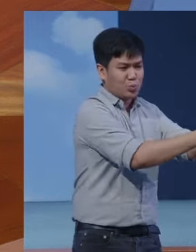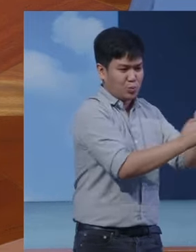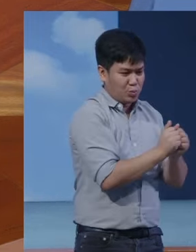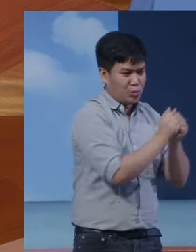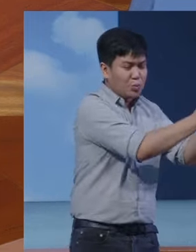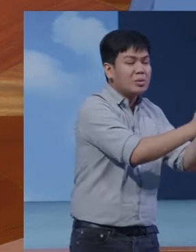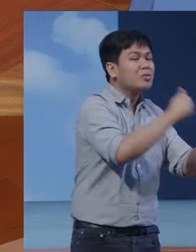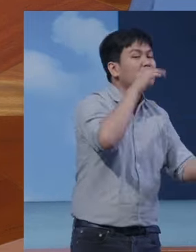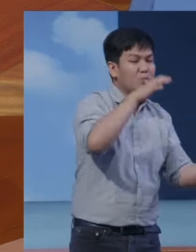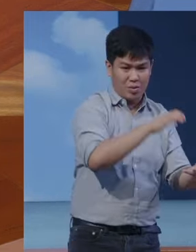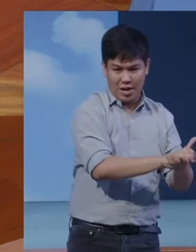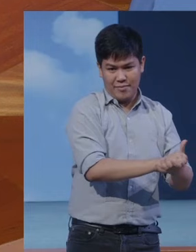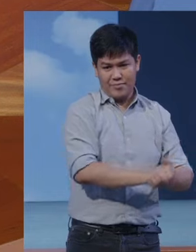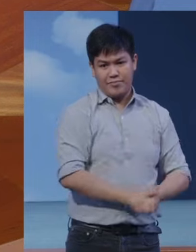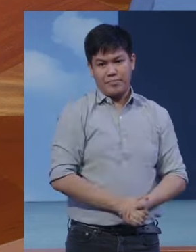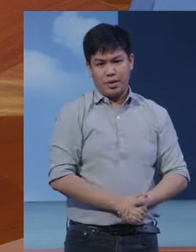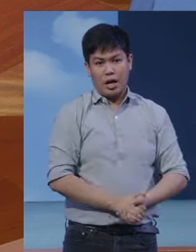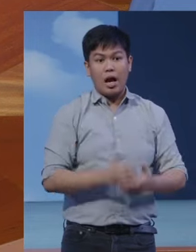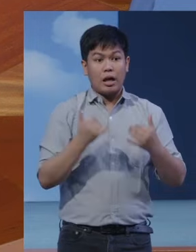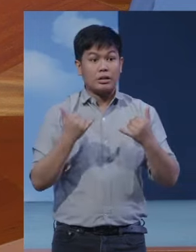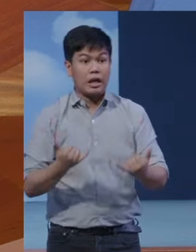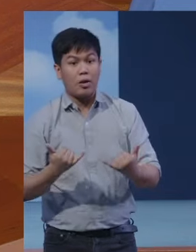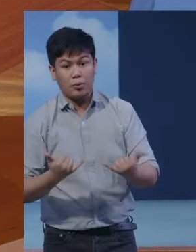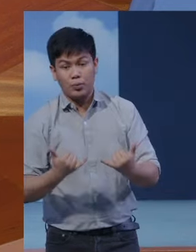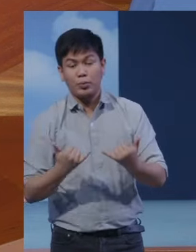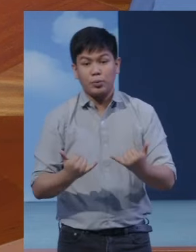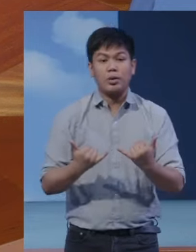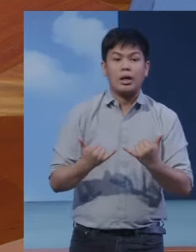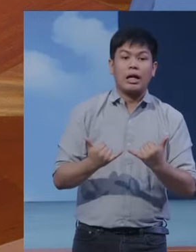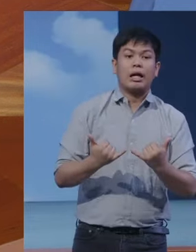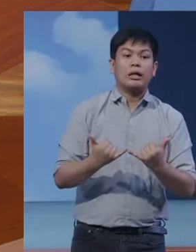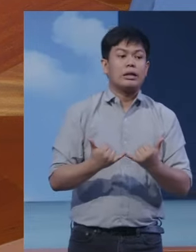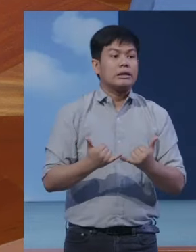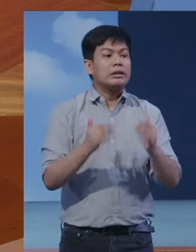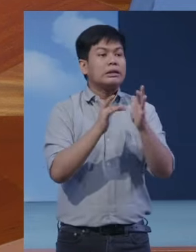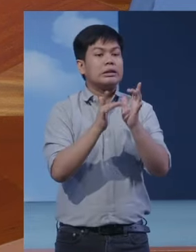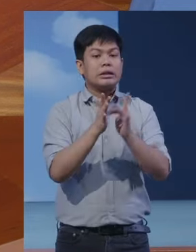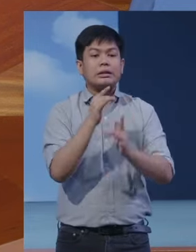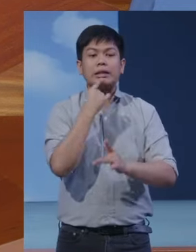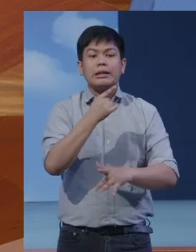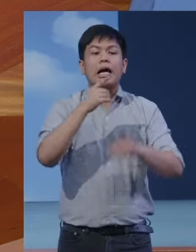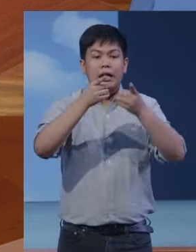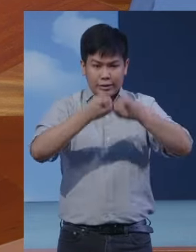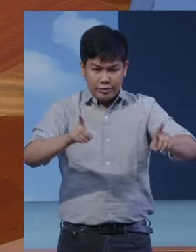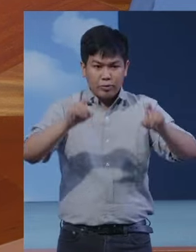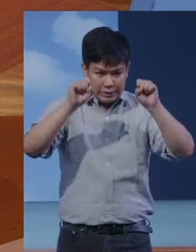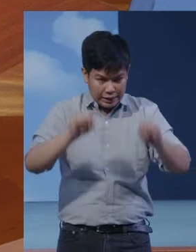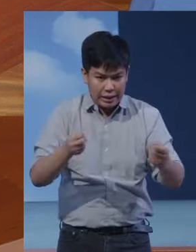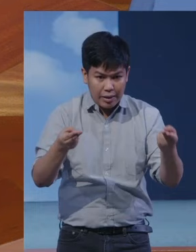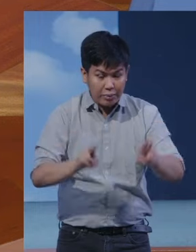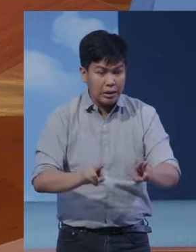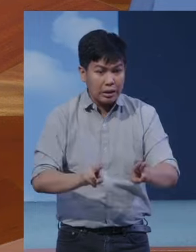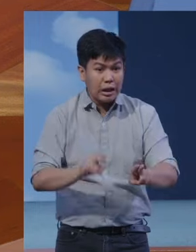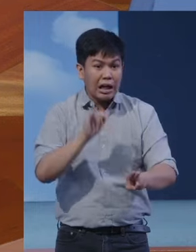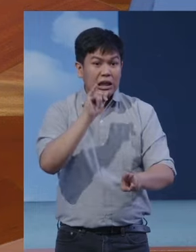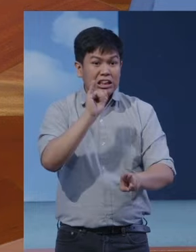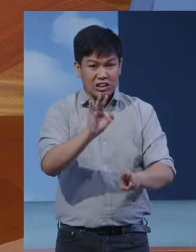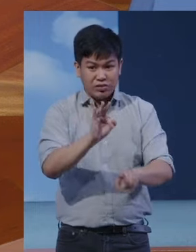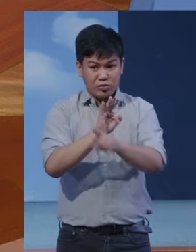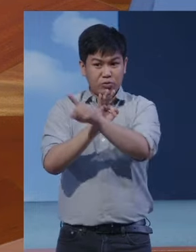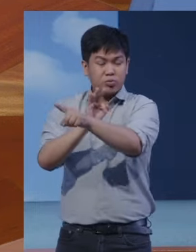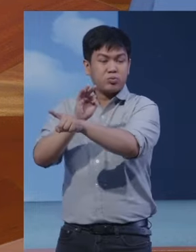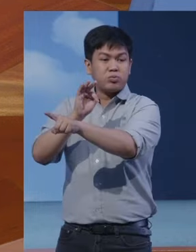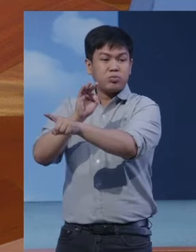wife except ayan Nagbigay na siya ng dahilan except for sexual immorality